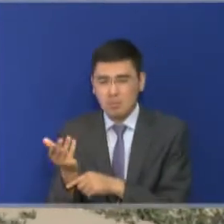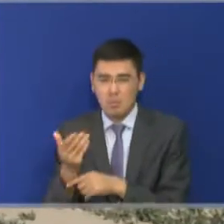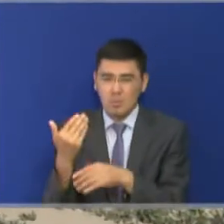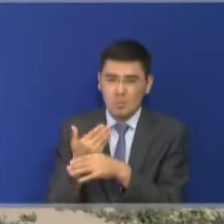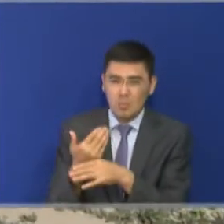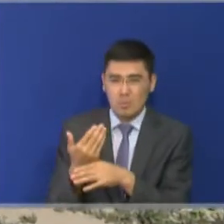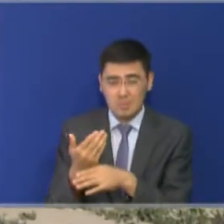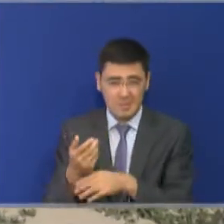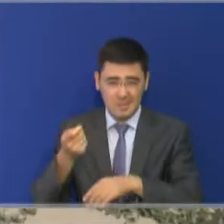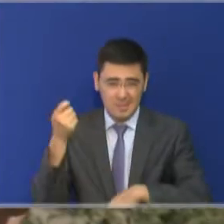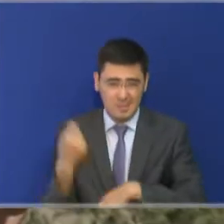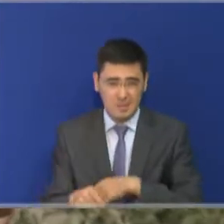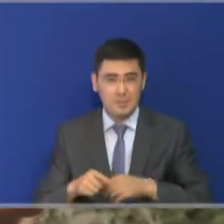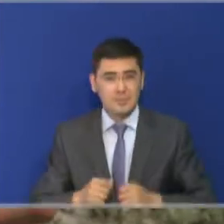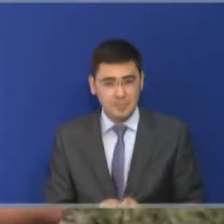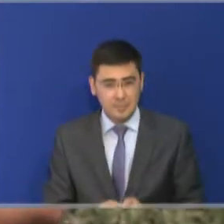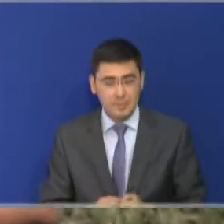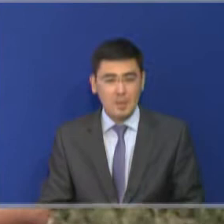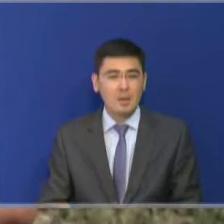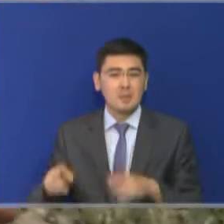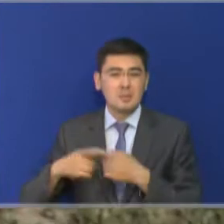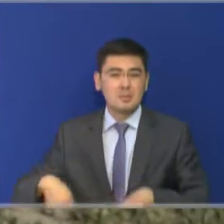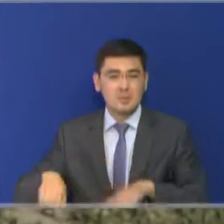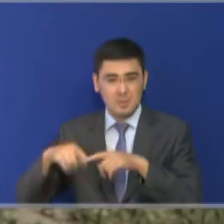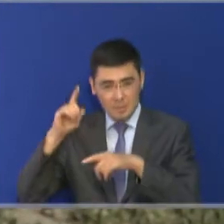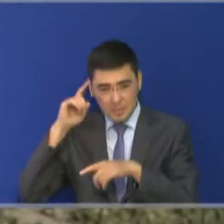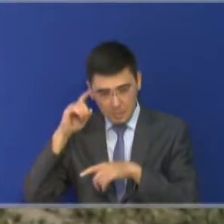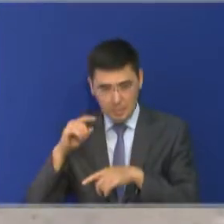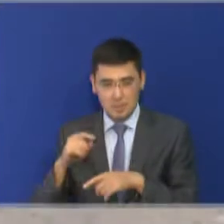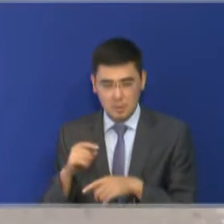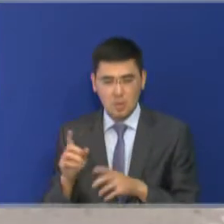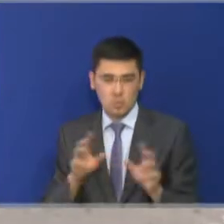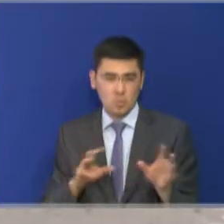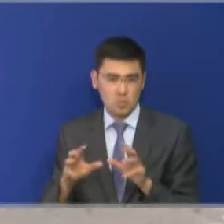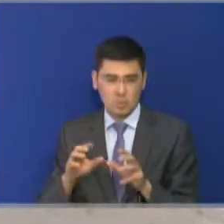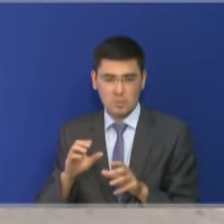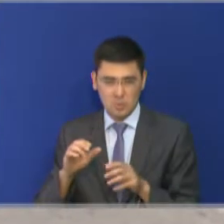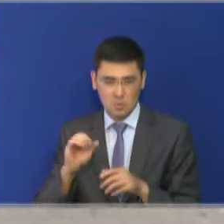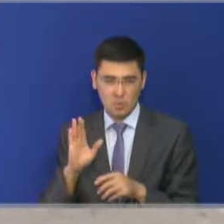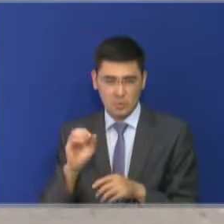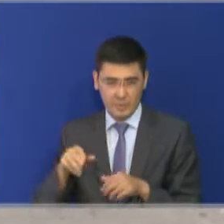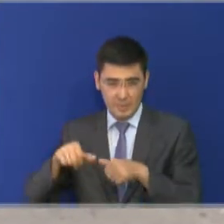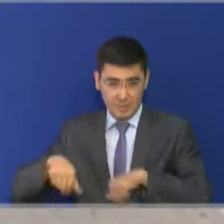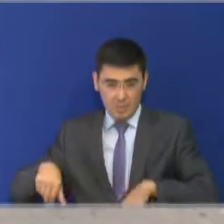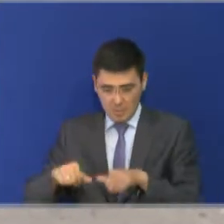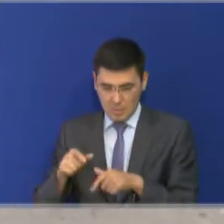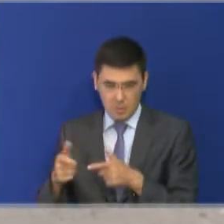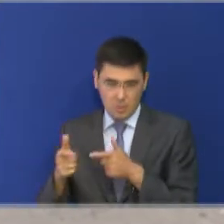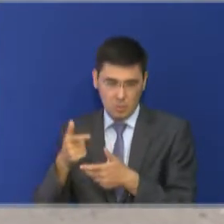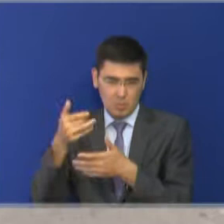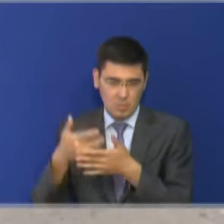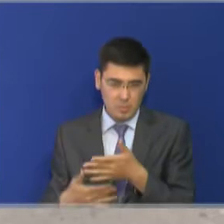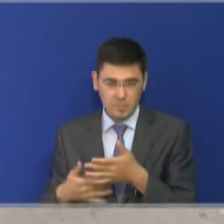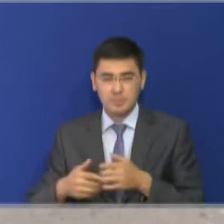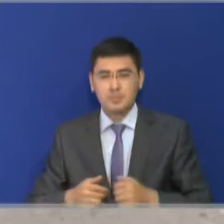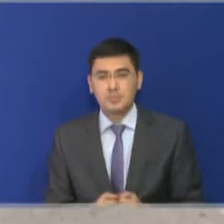ие болғандардың тізімін білім бөлімінің қамқоршылық кеңесі дайындаған. Данный список на получение. Қалаға тізім